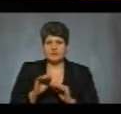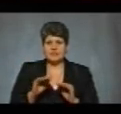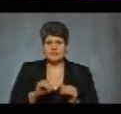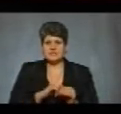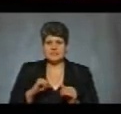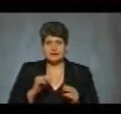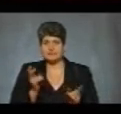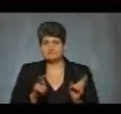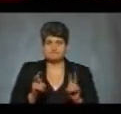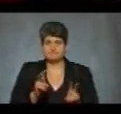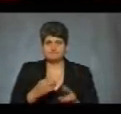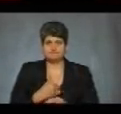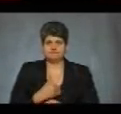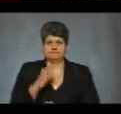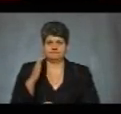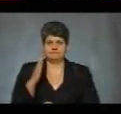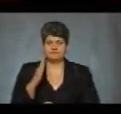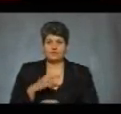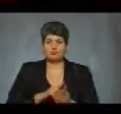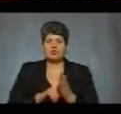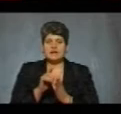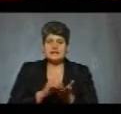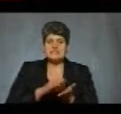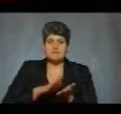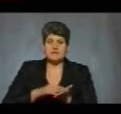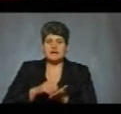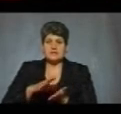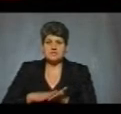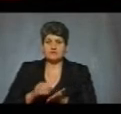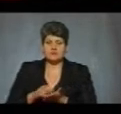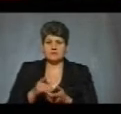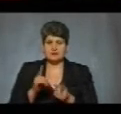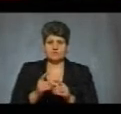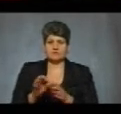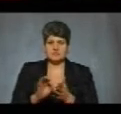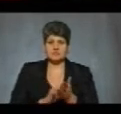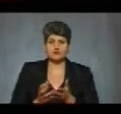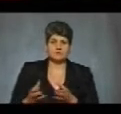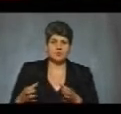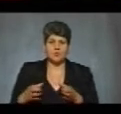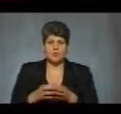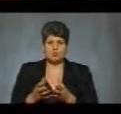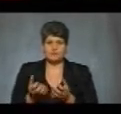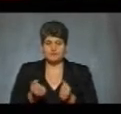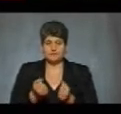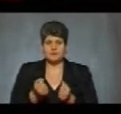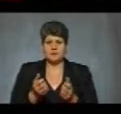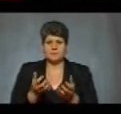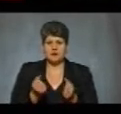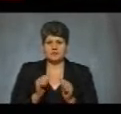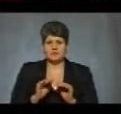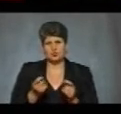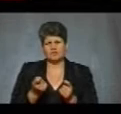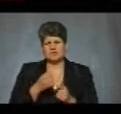самі зголошувалися. Почали записуватися, і дійсно ми зразу набрали групу, набрали так діток